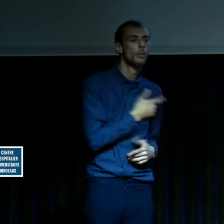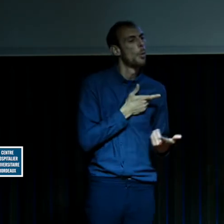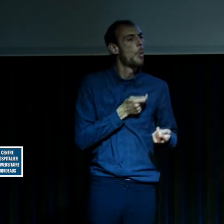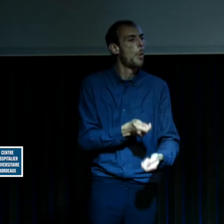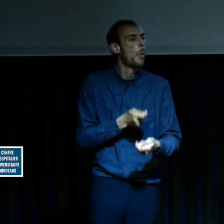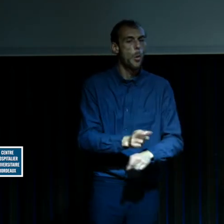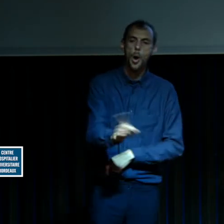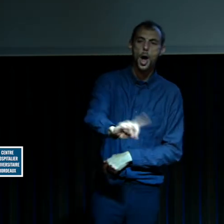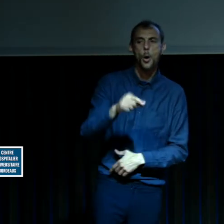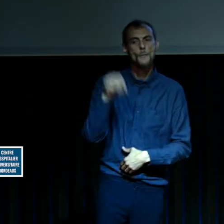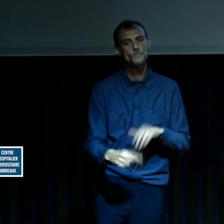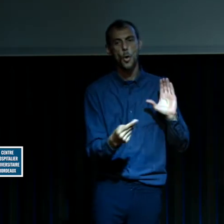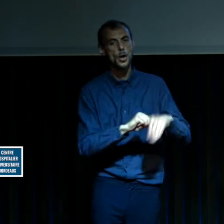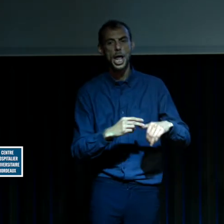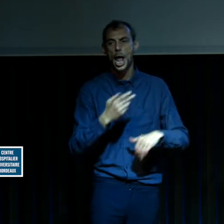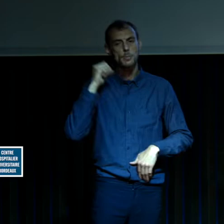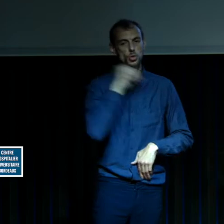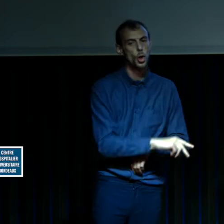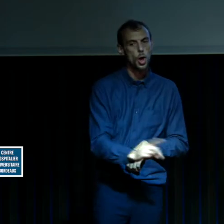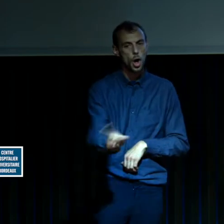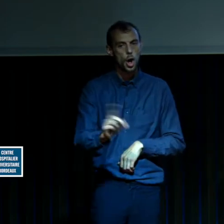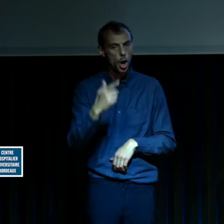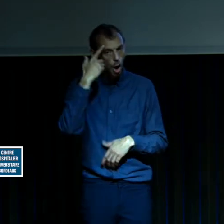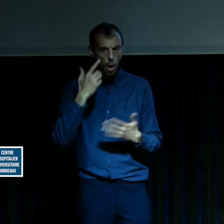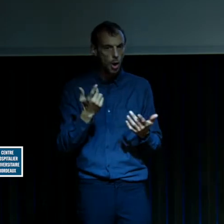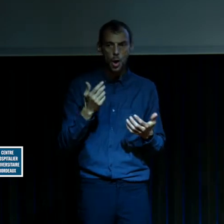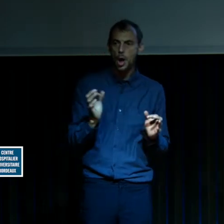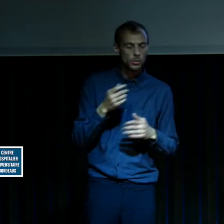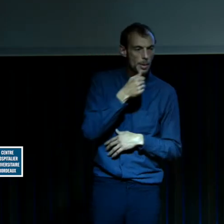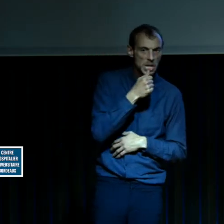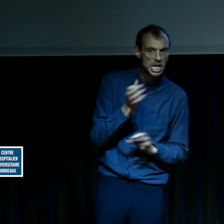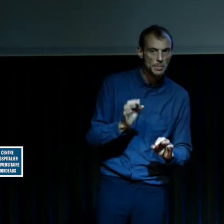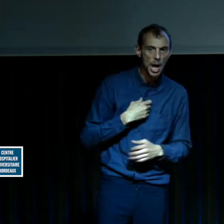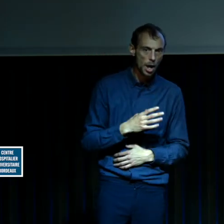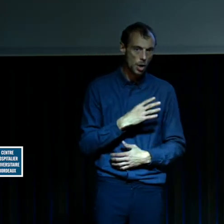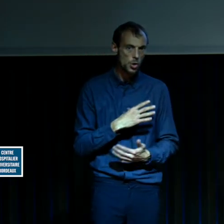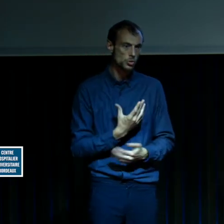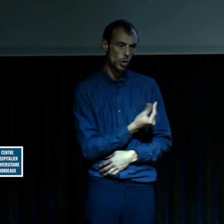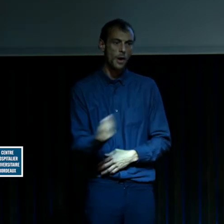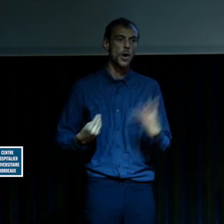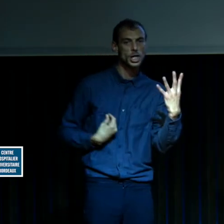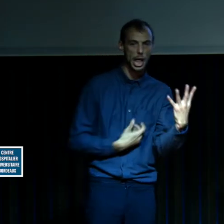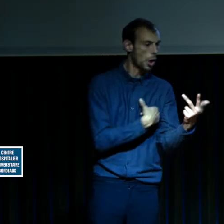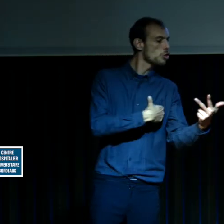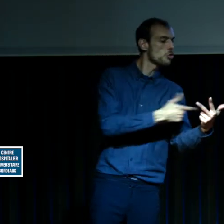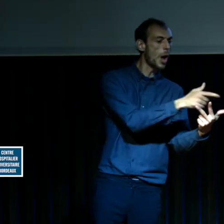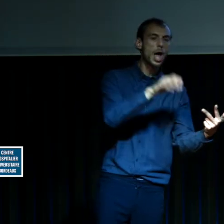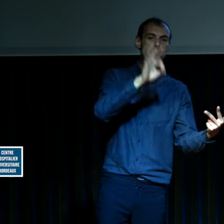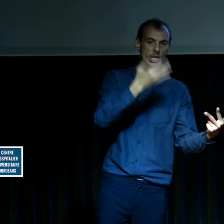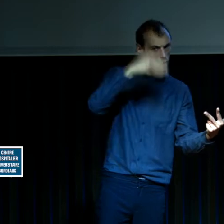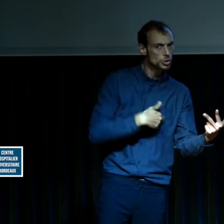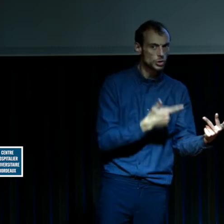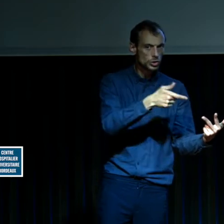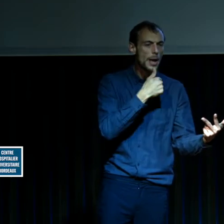urgence, c'est pas une migraine. Sur mes 4 enfants, il y en a 3 qui sont migraineux et elle l'est pas, donc c'est pas une migraine. Et